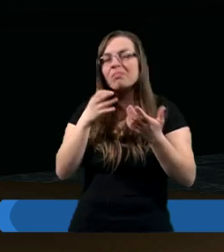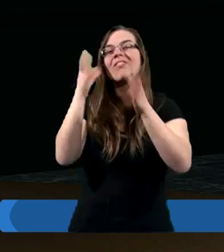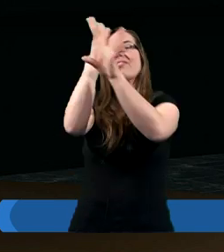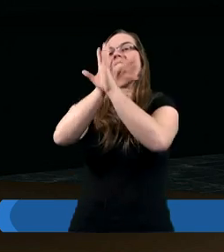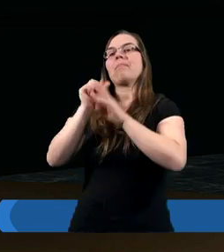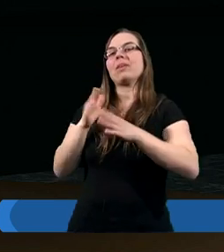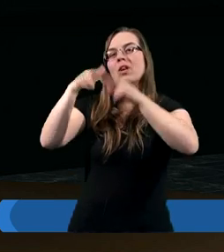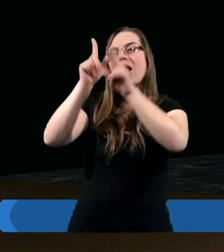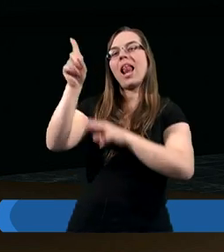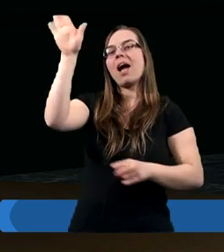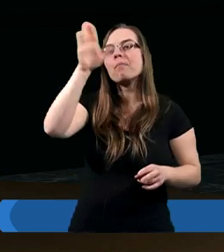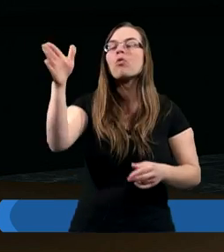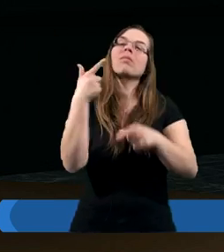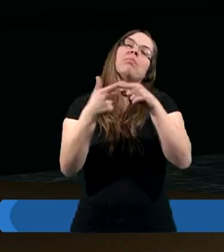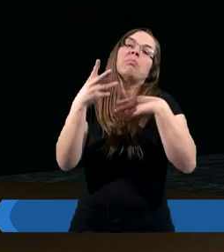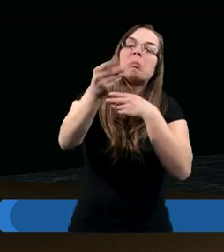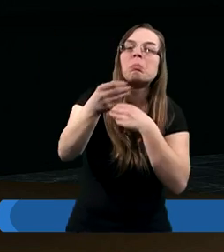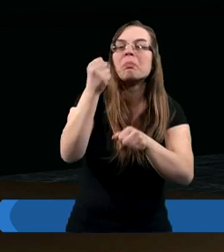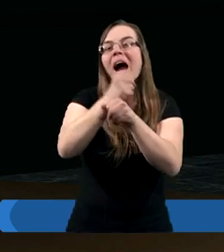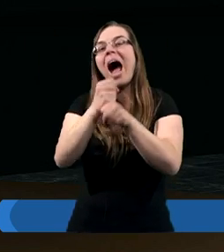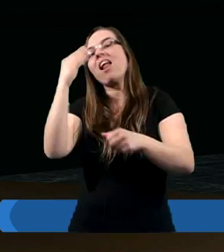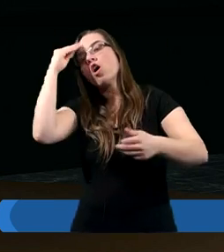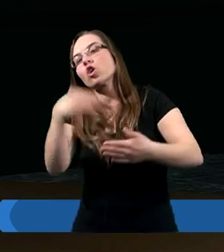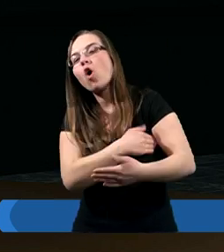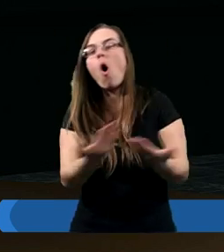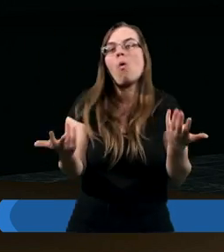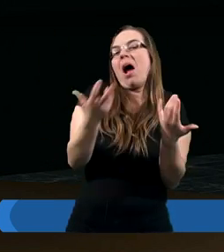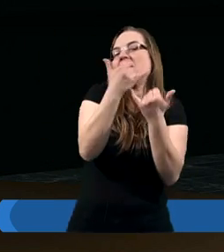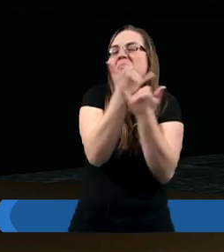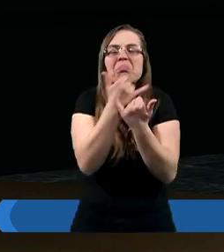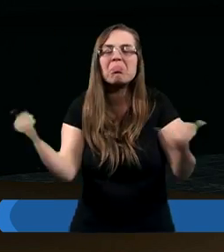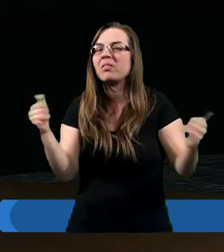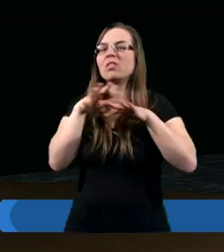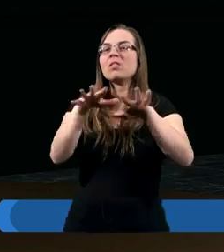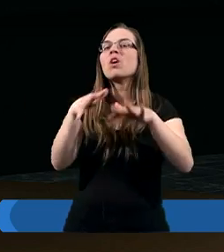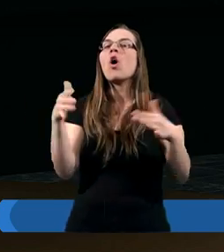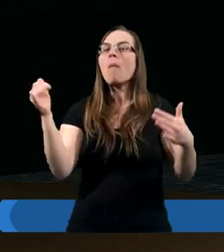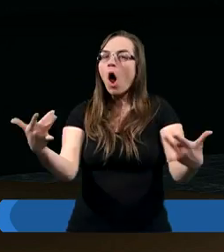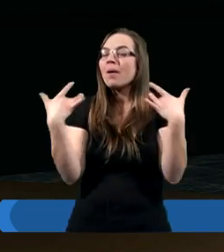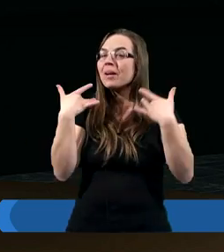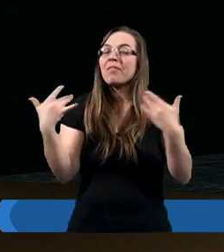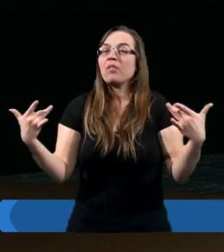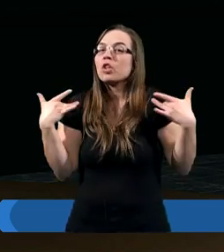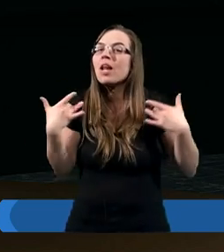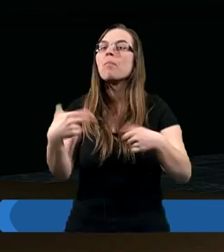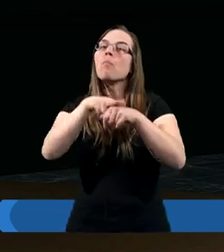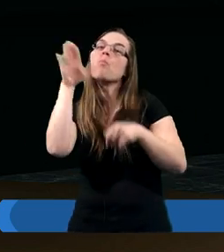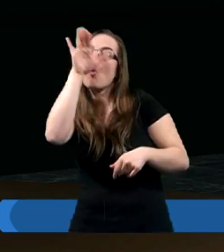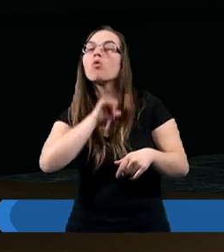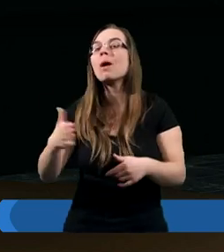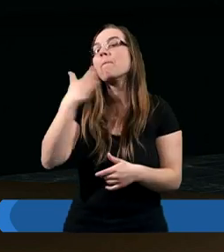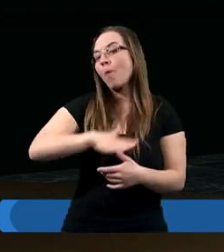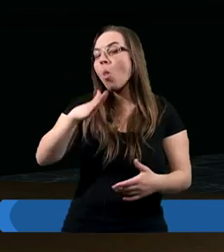Tobą. Potem idziemy do pracy, bądź do szkoły. Także możemy żyć takim życiem, jakie Bogu się